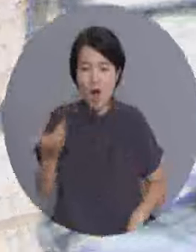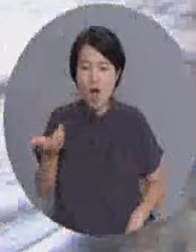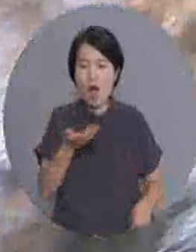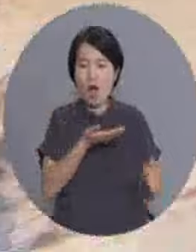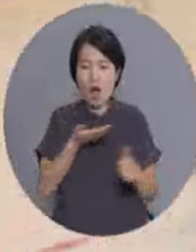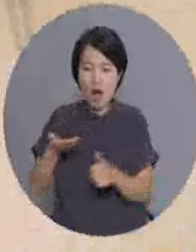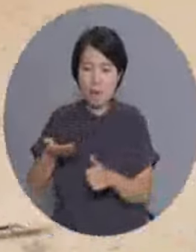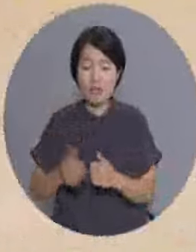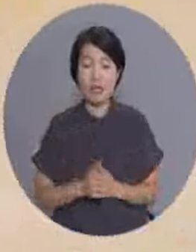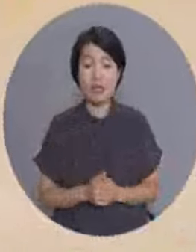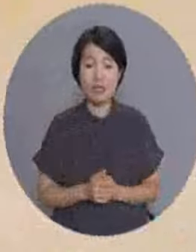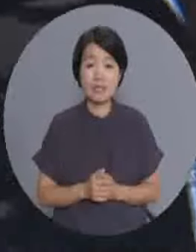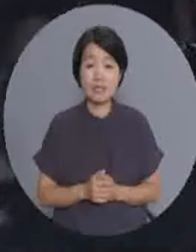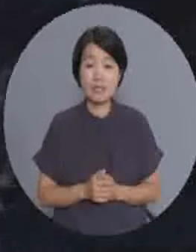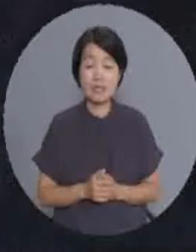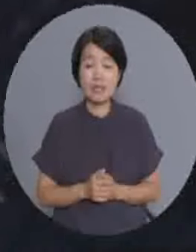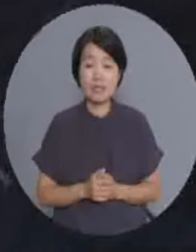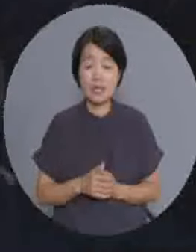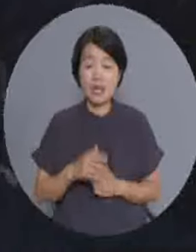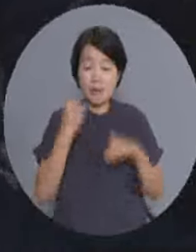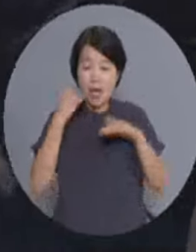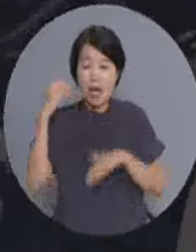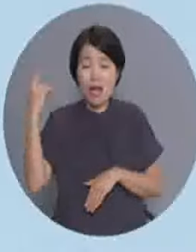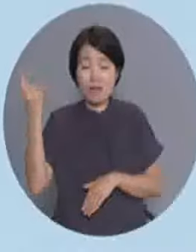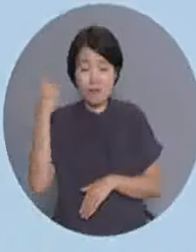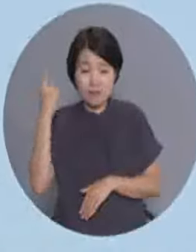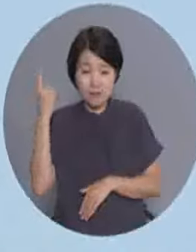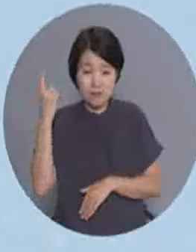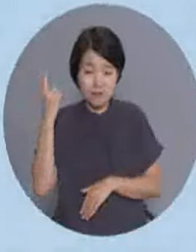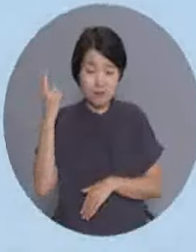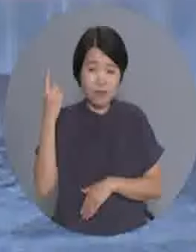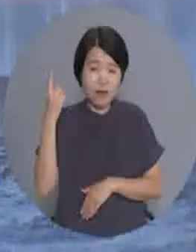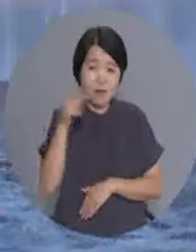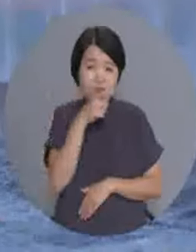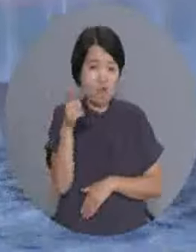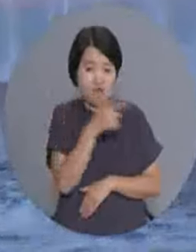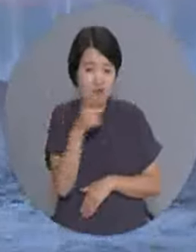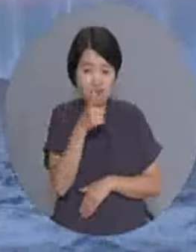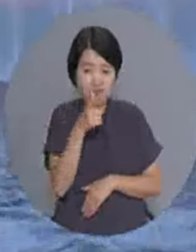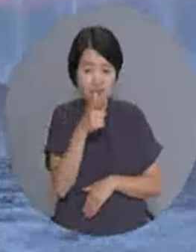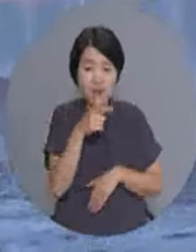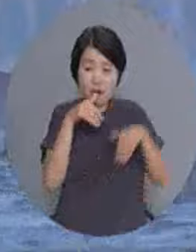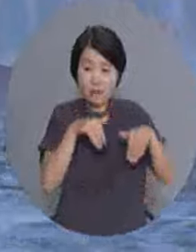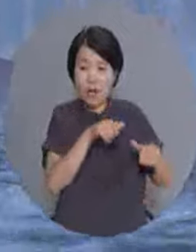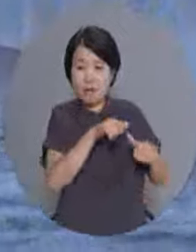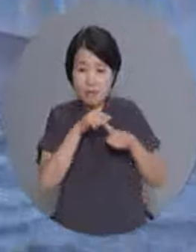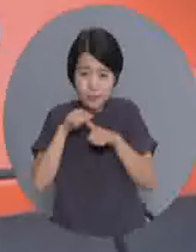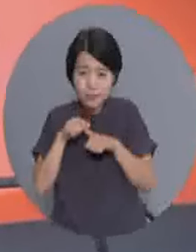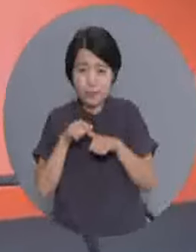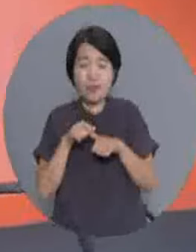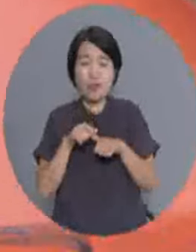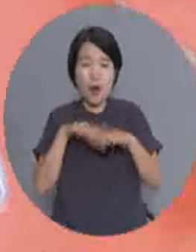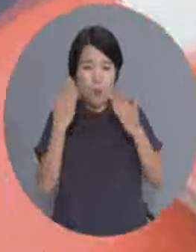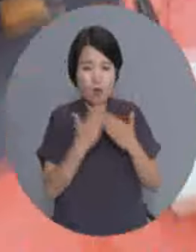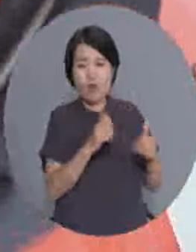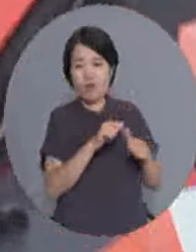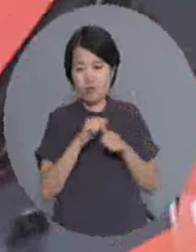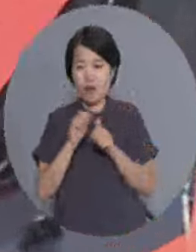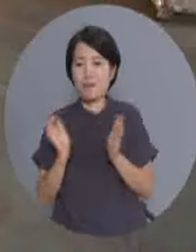진화 작업과 함께 출동한 해경은 헬기까지 동원해 구조에 나서고 선내에 갇힌 승객들도 모두